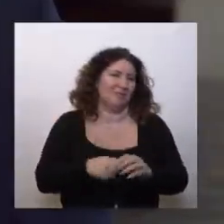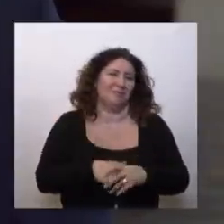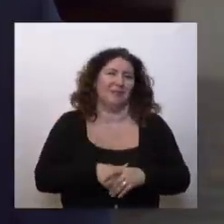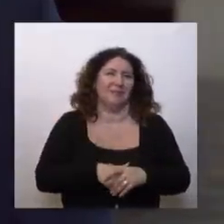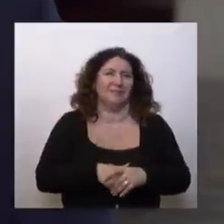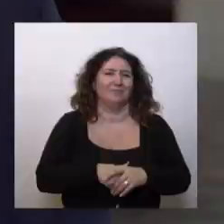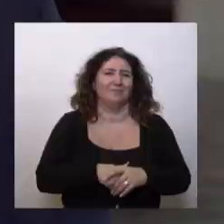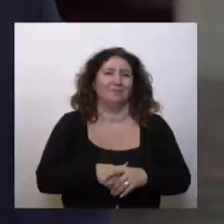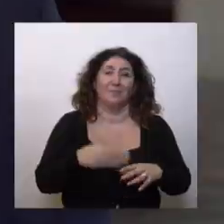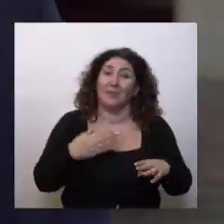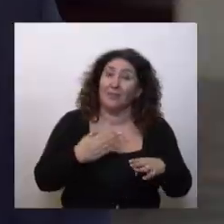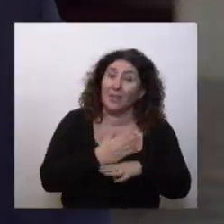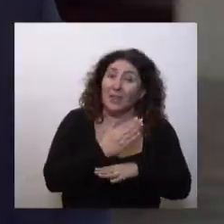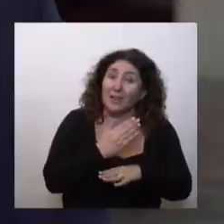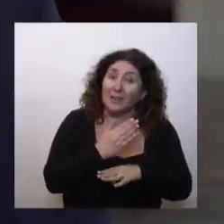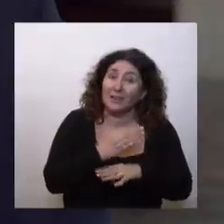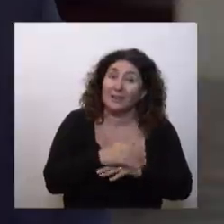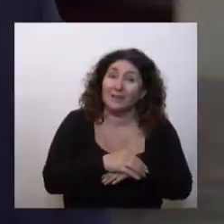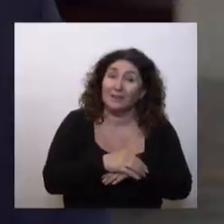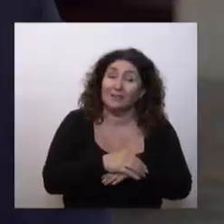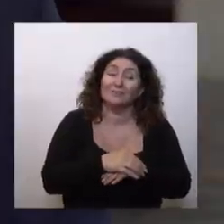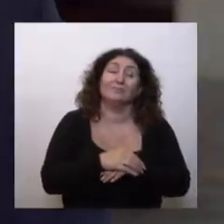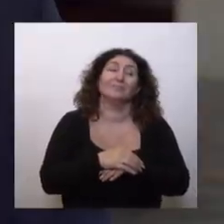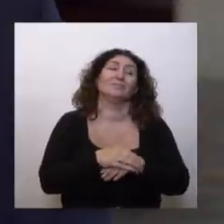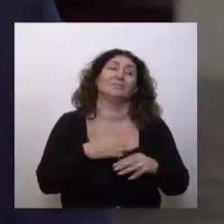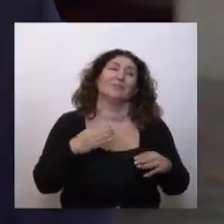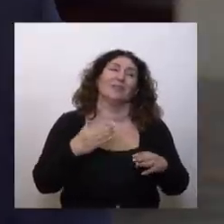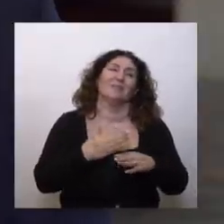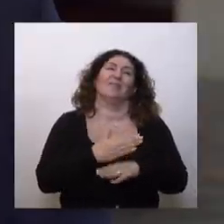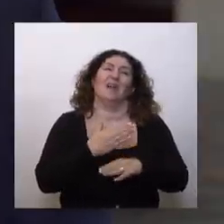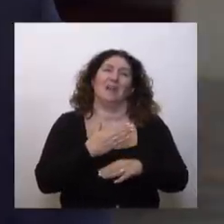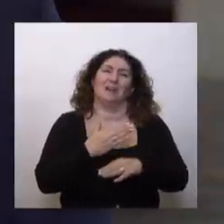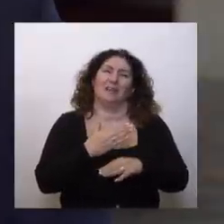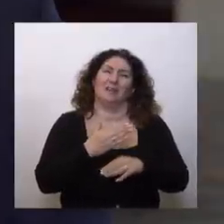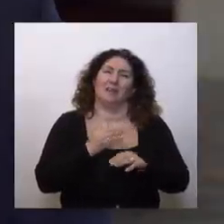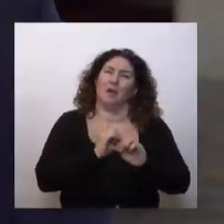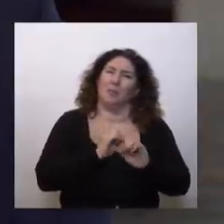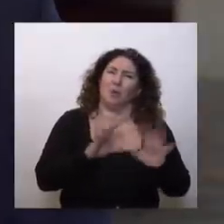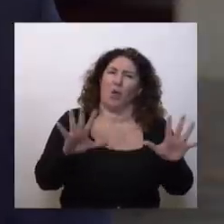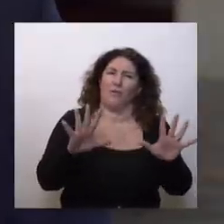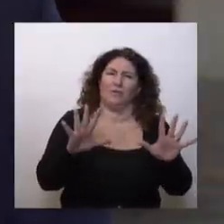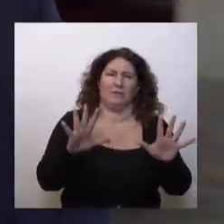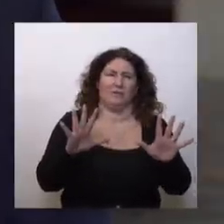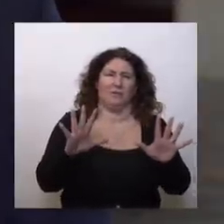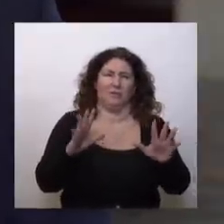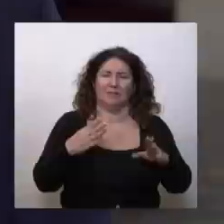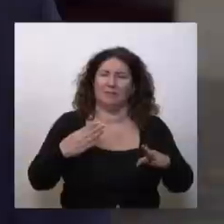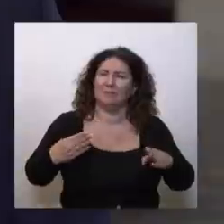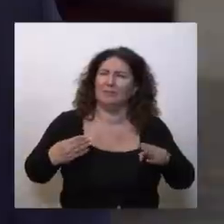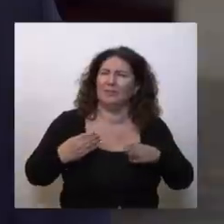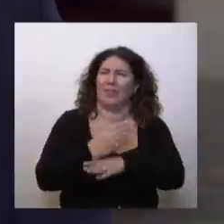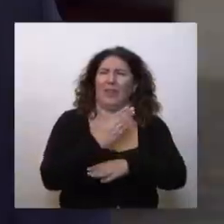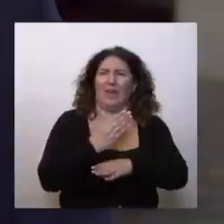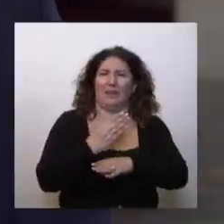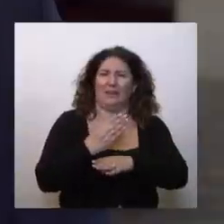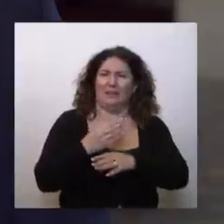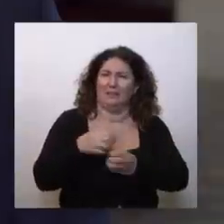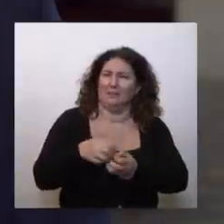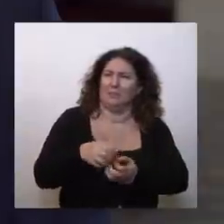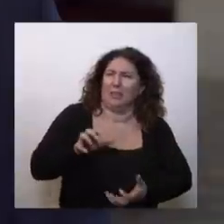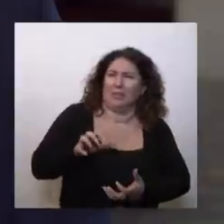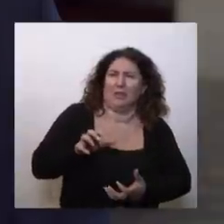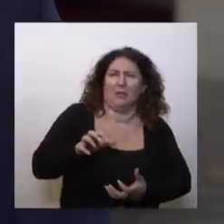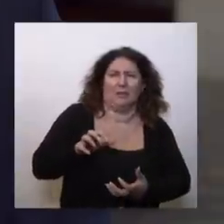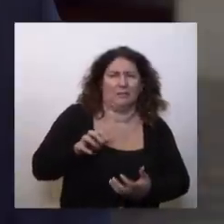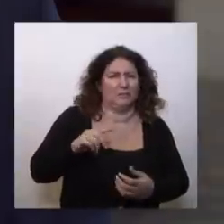E la ferita, arrivata improvvisa, lancinante, in un attimo, una ferita che è ancora aperta, ancora viva